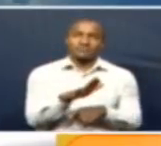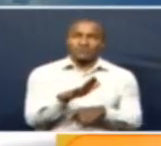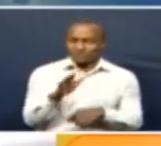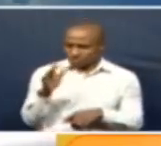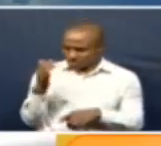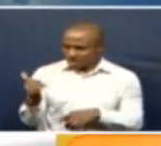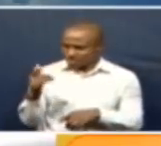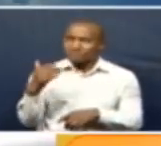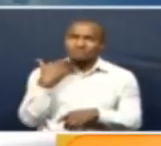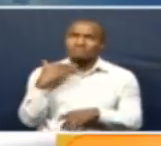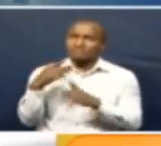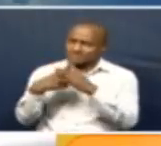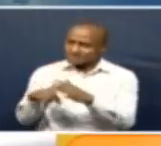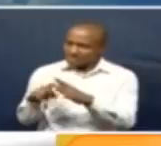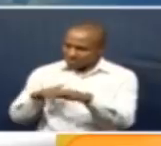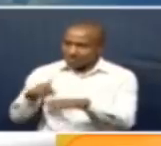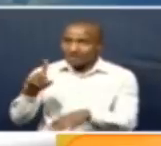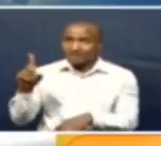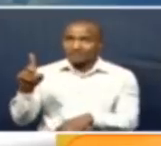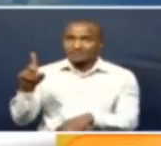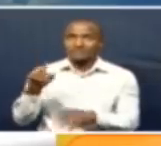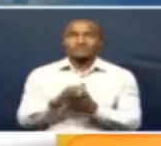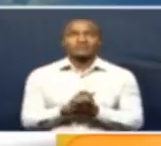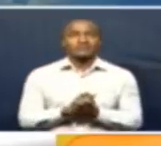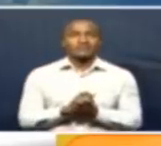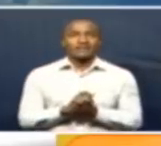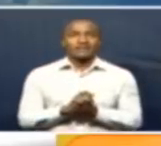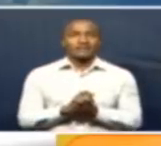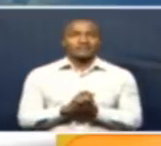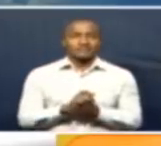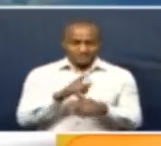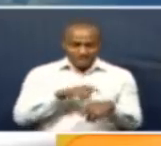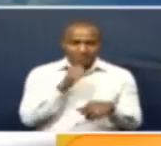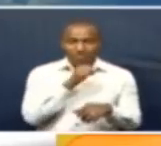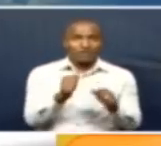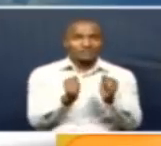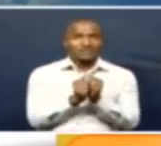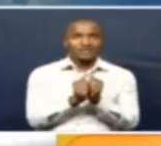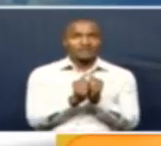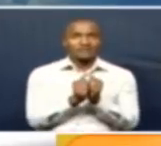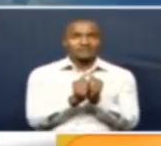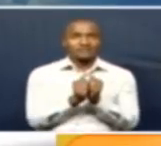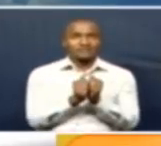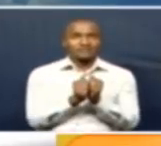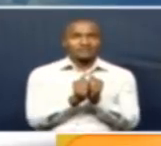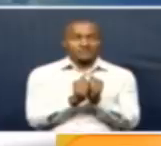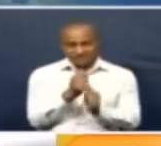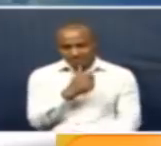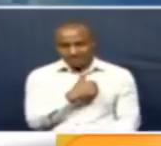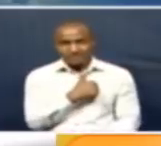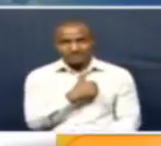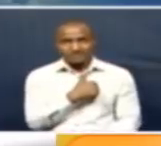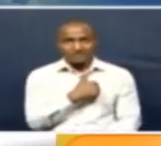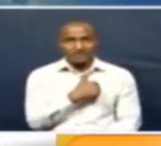crime, ulianza lini na ulianza kipi? Sasa hiyo crime, nikiwa na 10 years hapo ndio ninakuja, nikakuwa mamu,